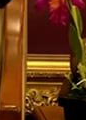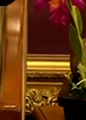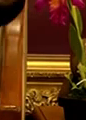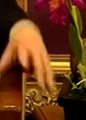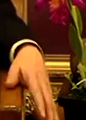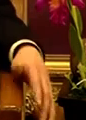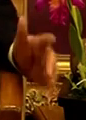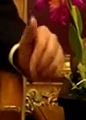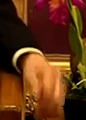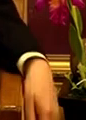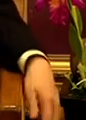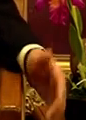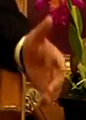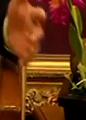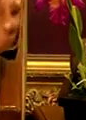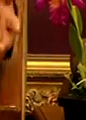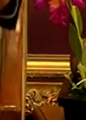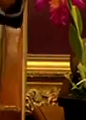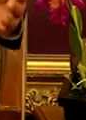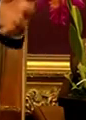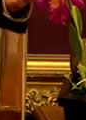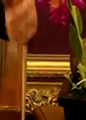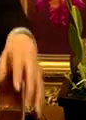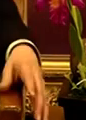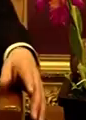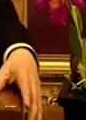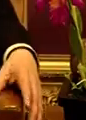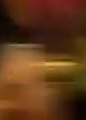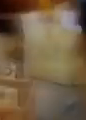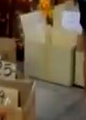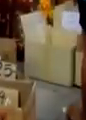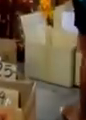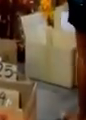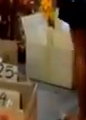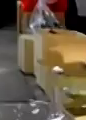องไหว้ก็มีเครื่องออนไลน์หมดแล้วแต่จะเลือกเอาว่าจะเอาชุดไหว้แบบไหนก็เลือกเอา